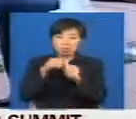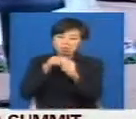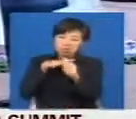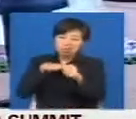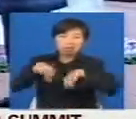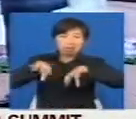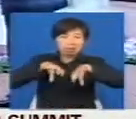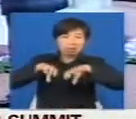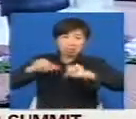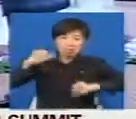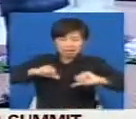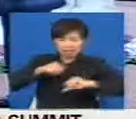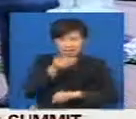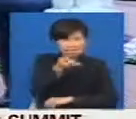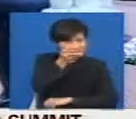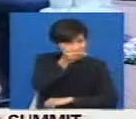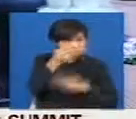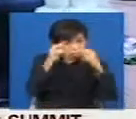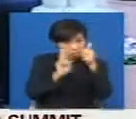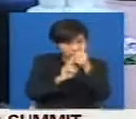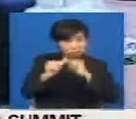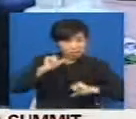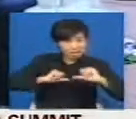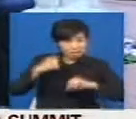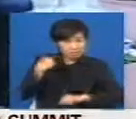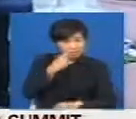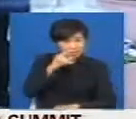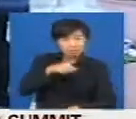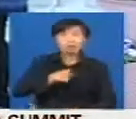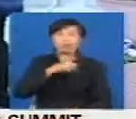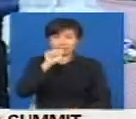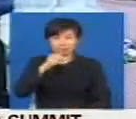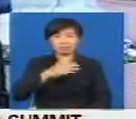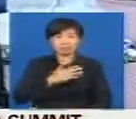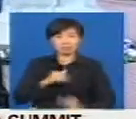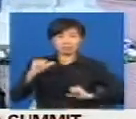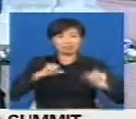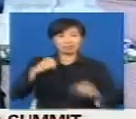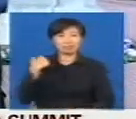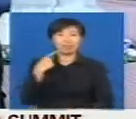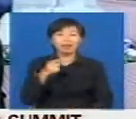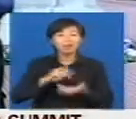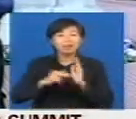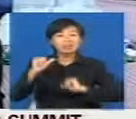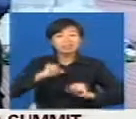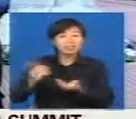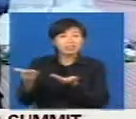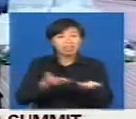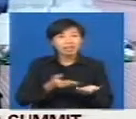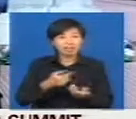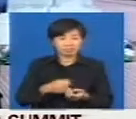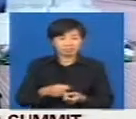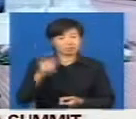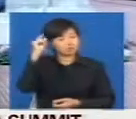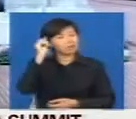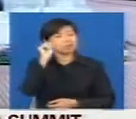ท่านปลอดเล่นมีคนถามมาก ผมเป็นคนหนึ่งในสังคม ก็เป็นการต้อนรับนะผู้นำซึ่งแน่นอนท่านม